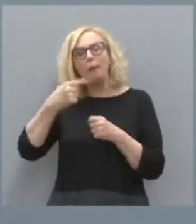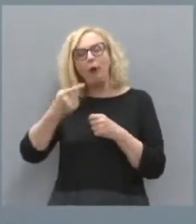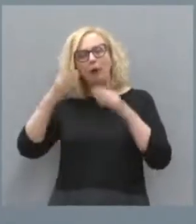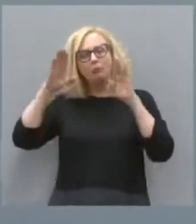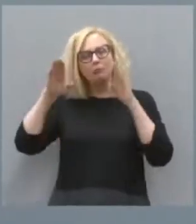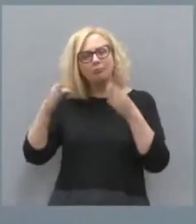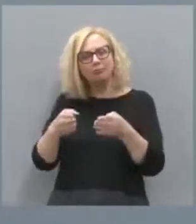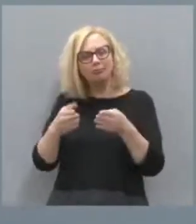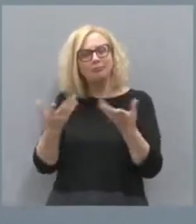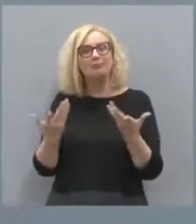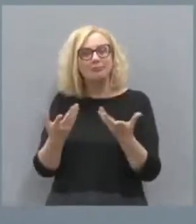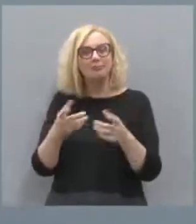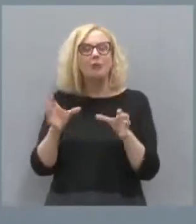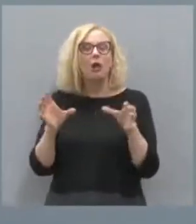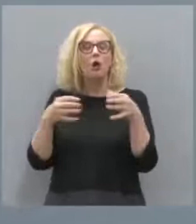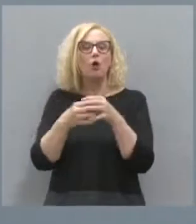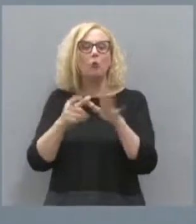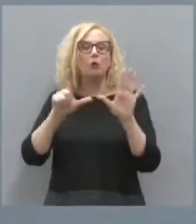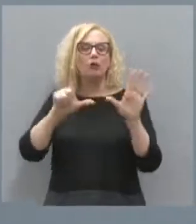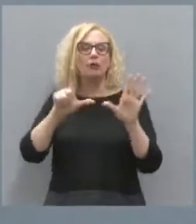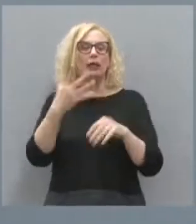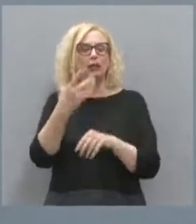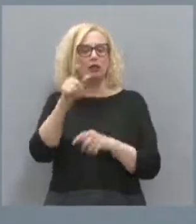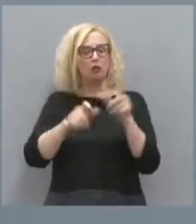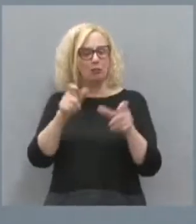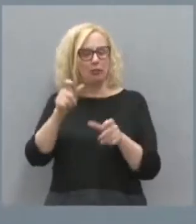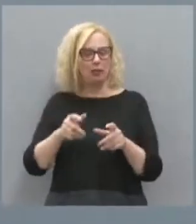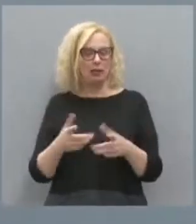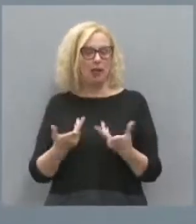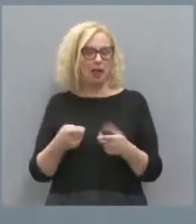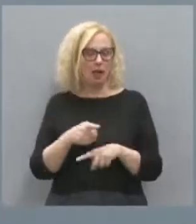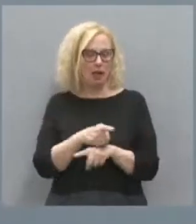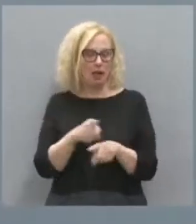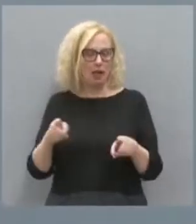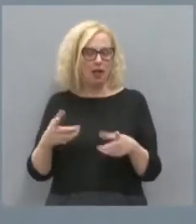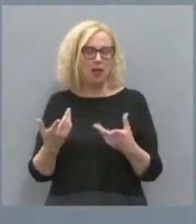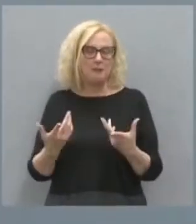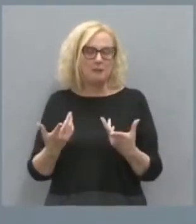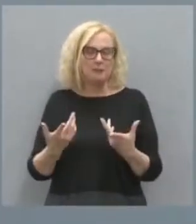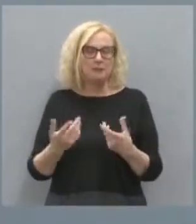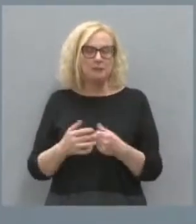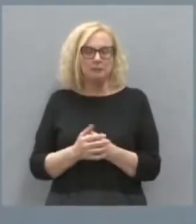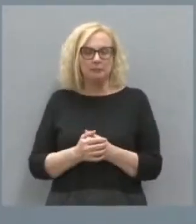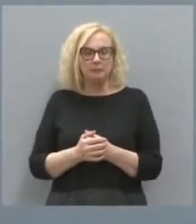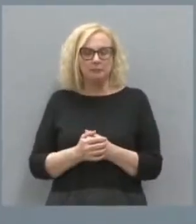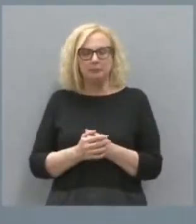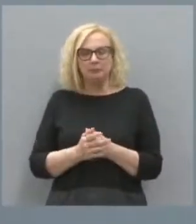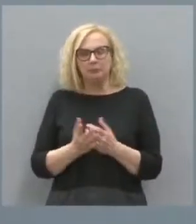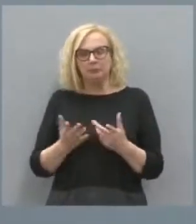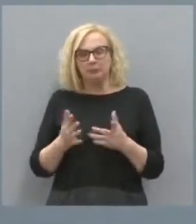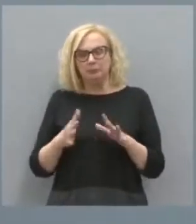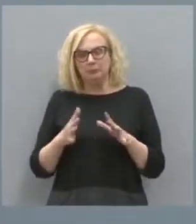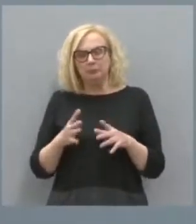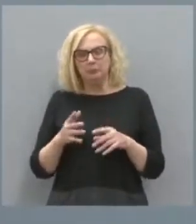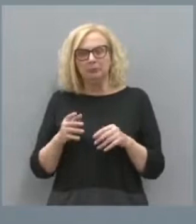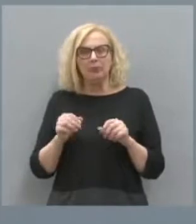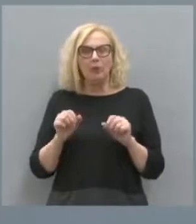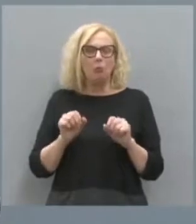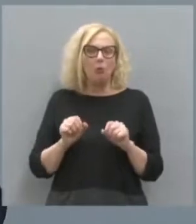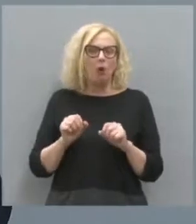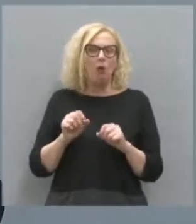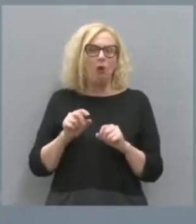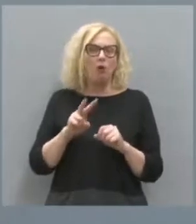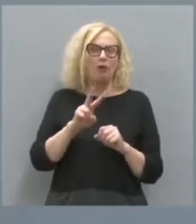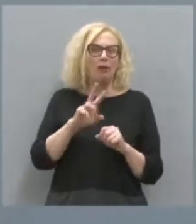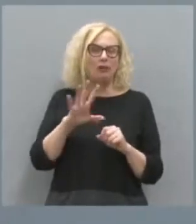di 75.000 persone e dai nostri dati di letteratura sappiamo che possono essere 25 30